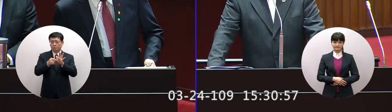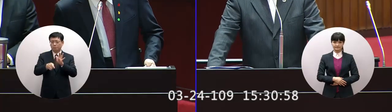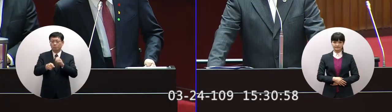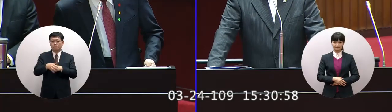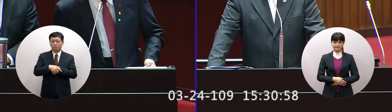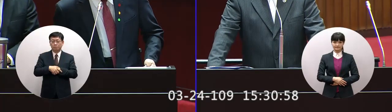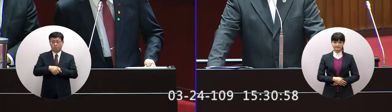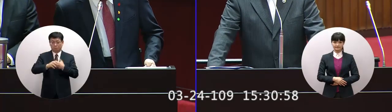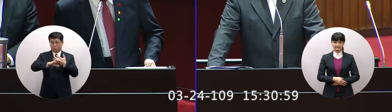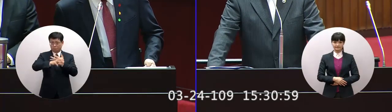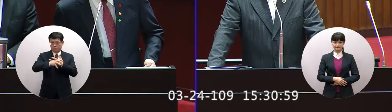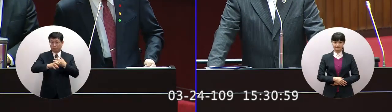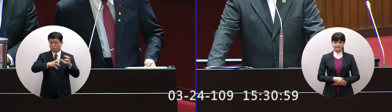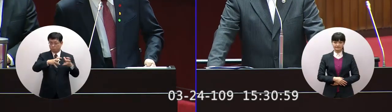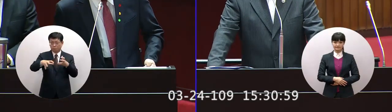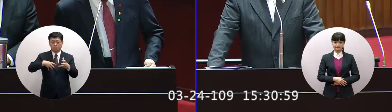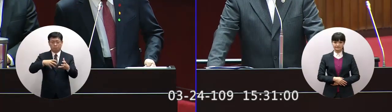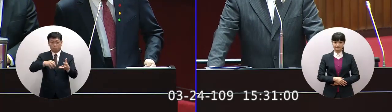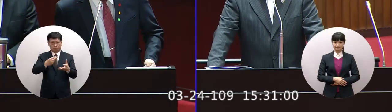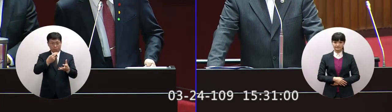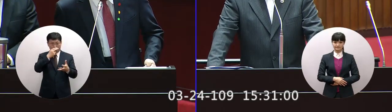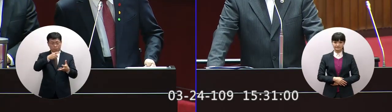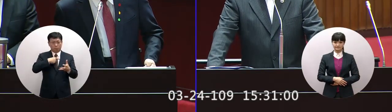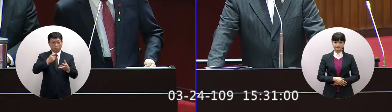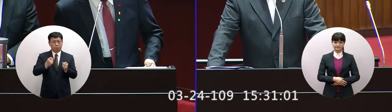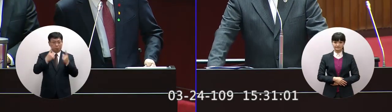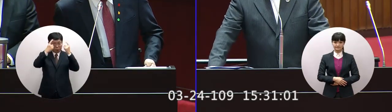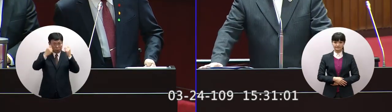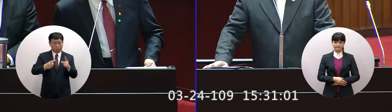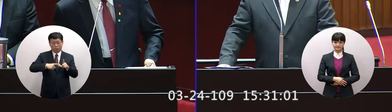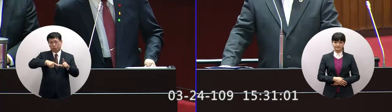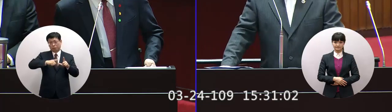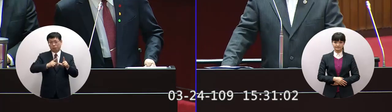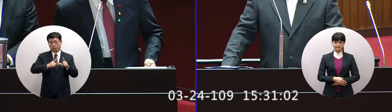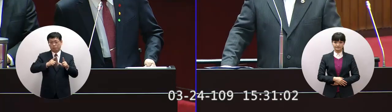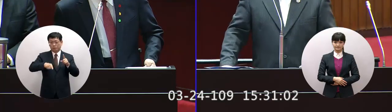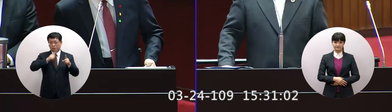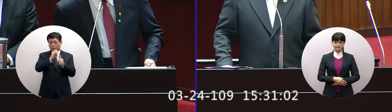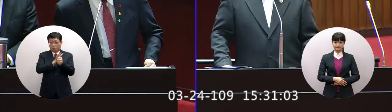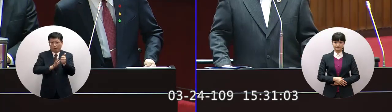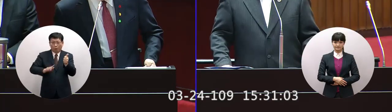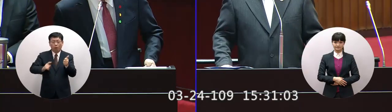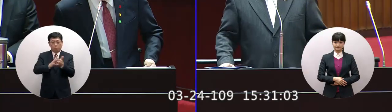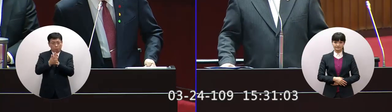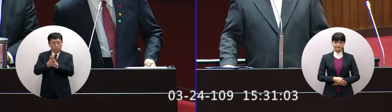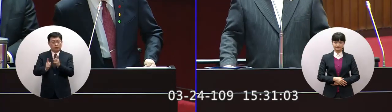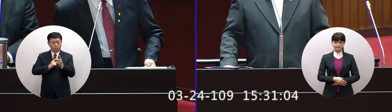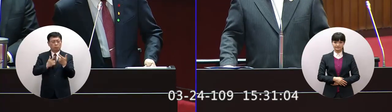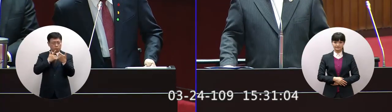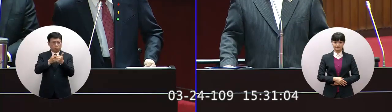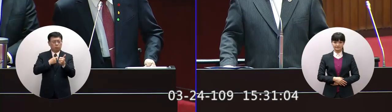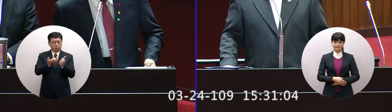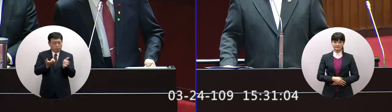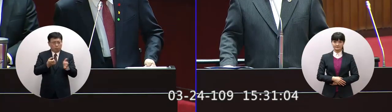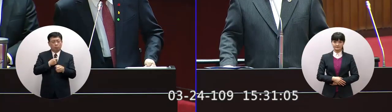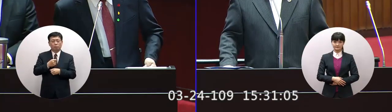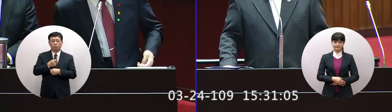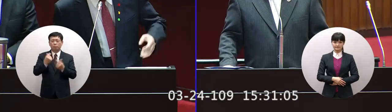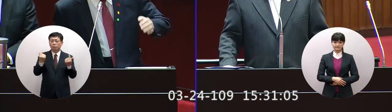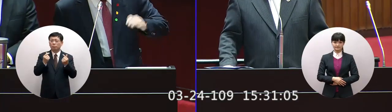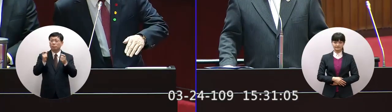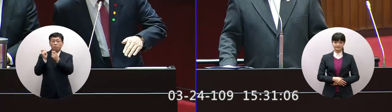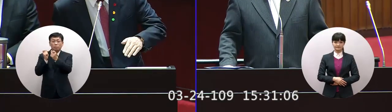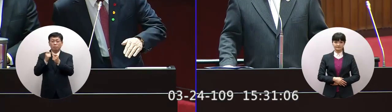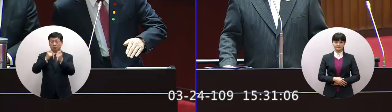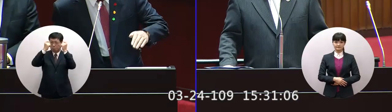一个国际的这些燃料价格高高低低起伏的变化的因应策略。有时候像